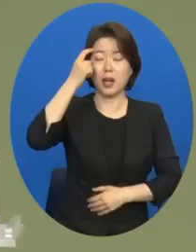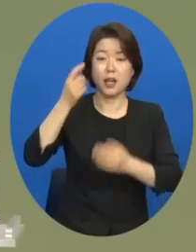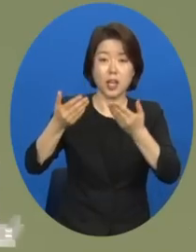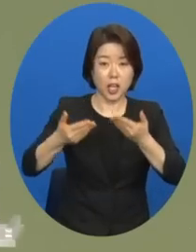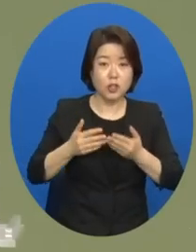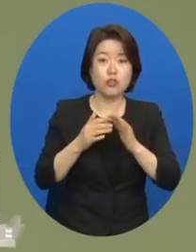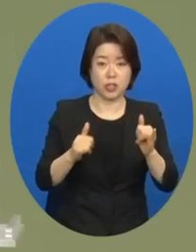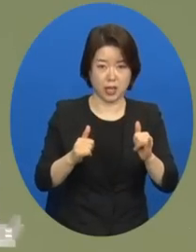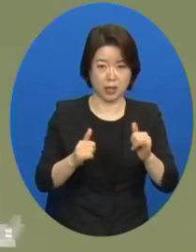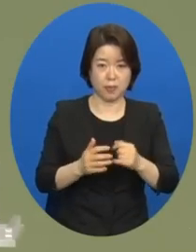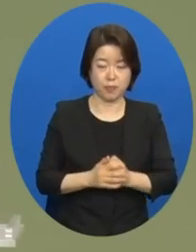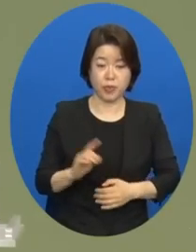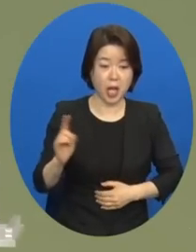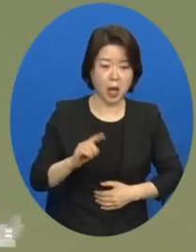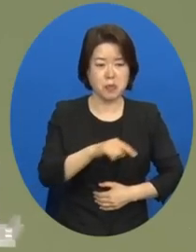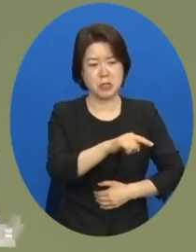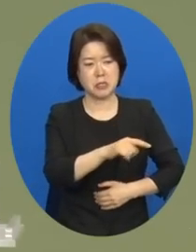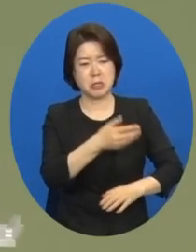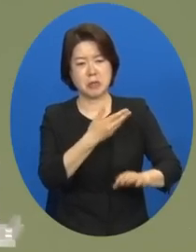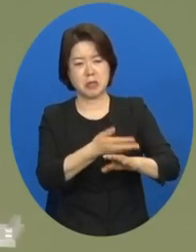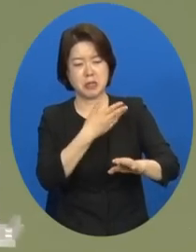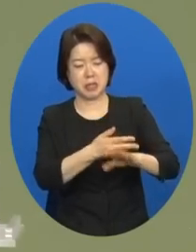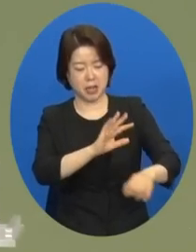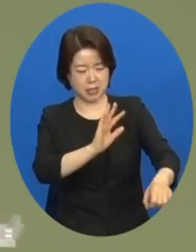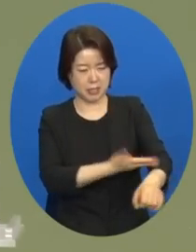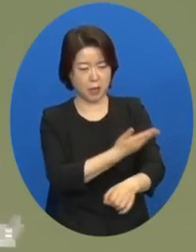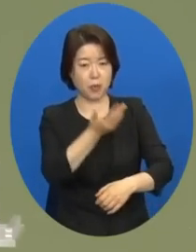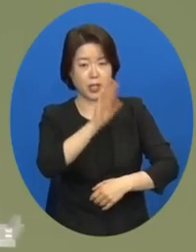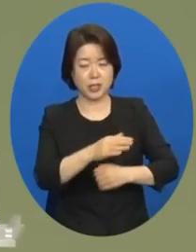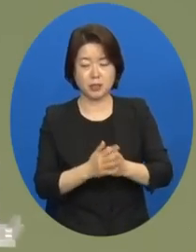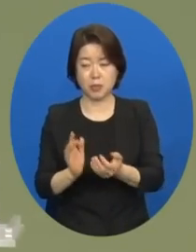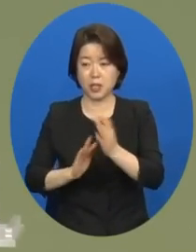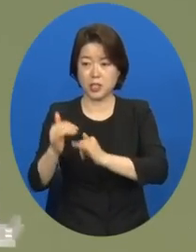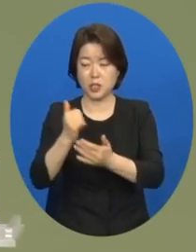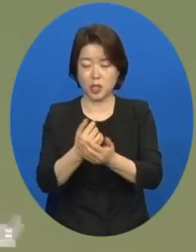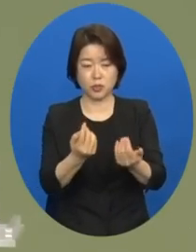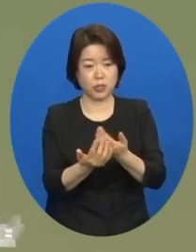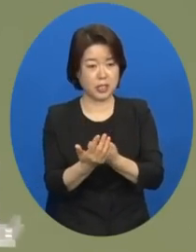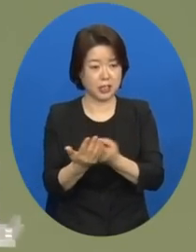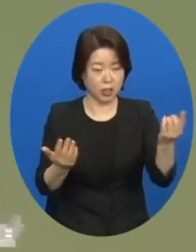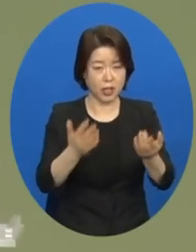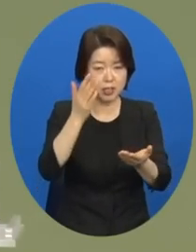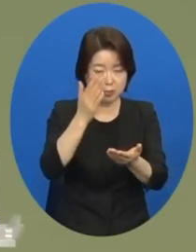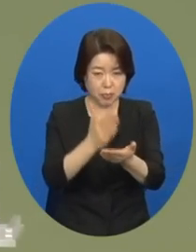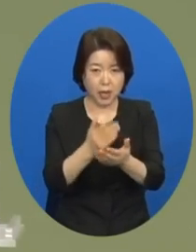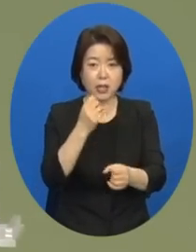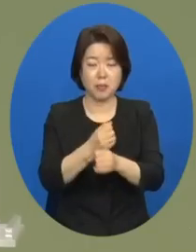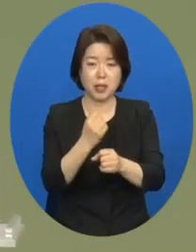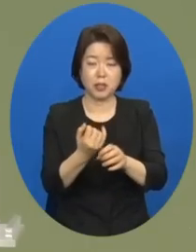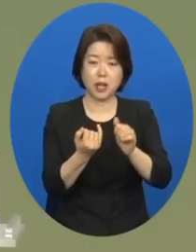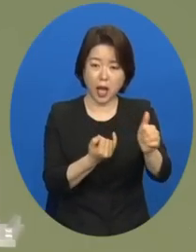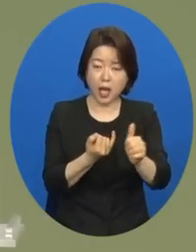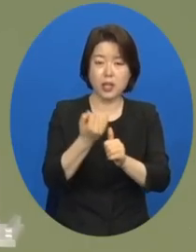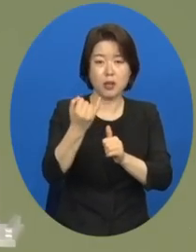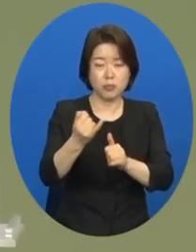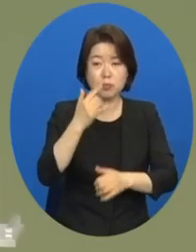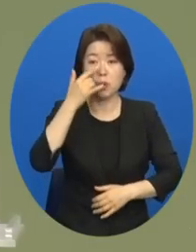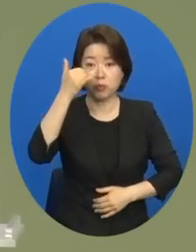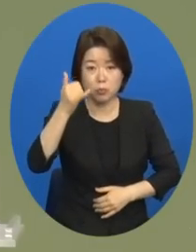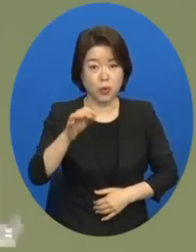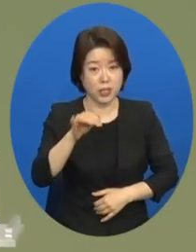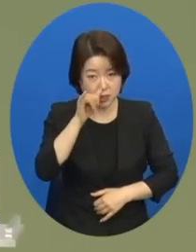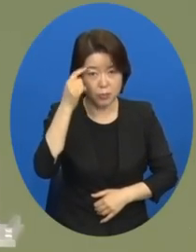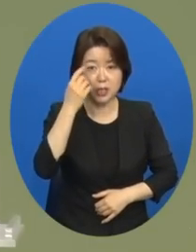아무리 딴짓을 해도 예수를 떠날 수 없게 하는 아내 부모 남편이 있습니까